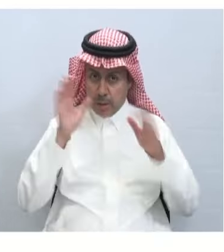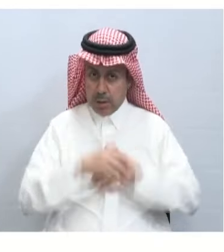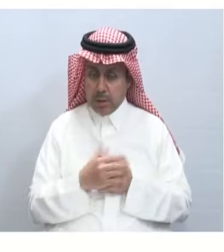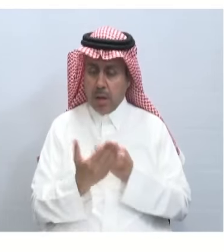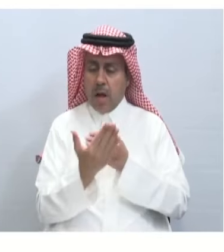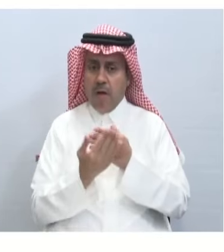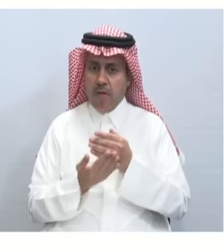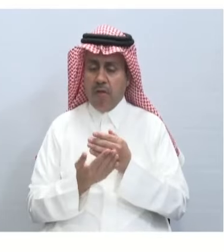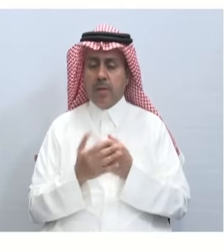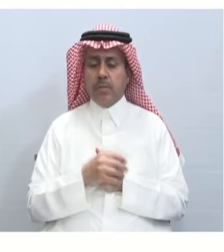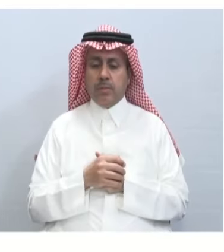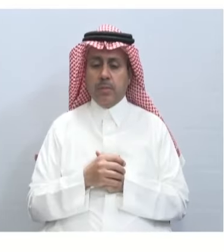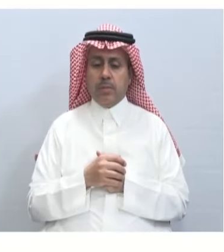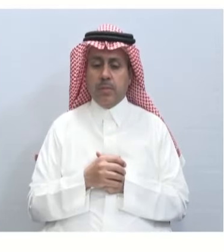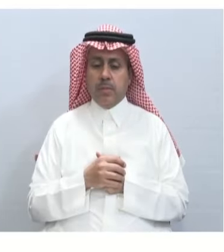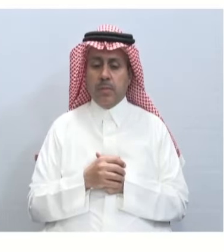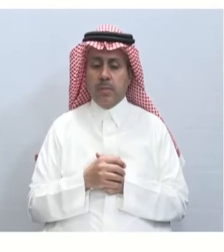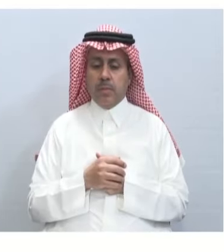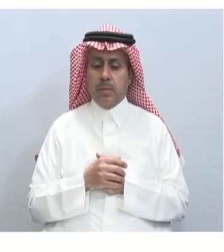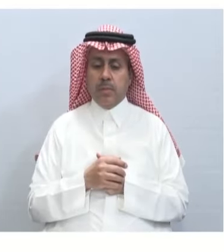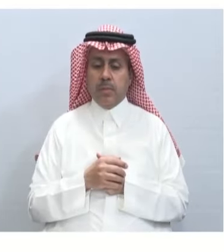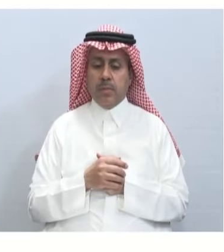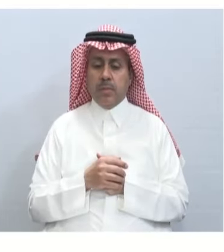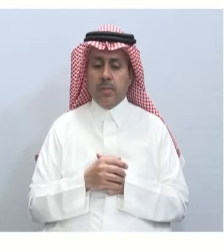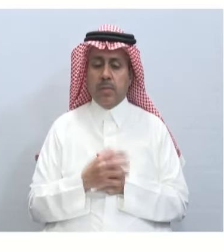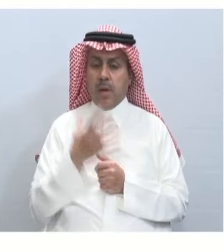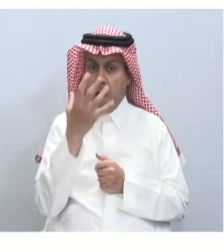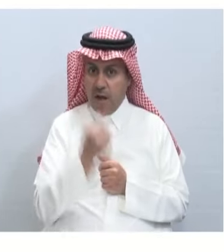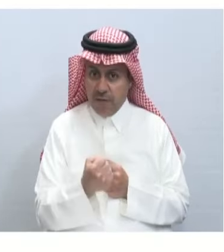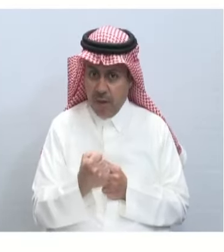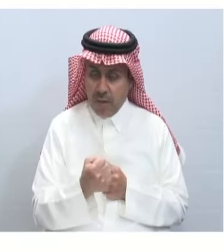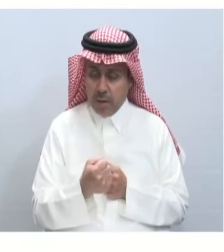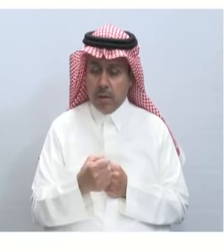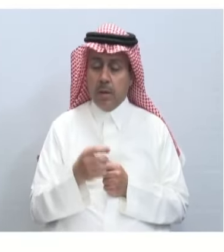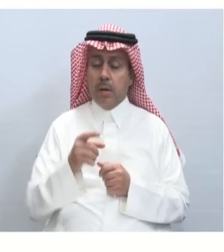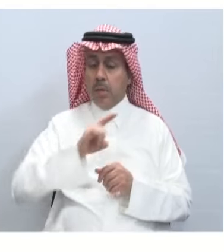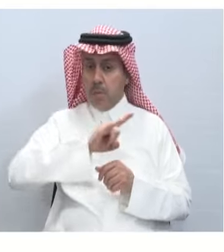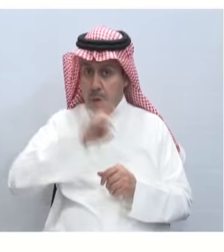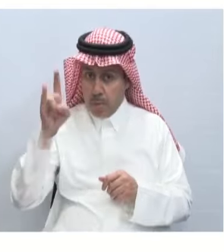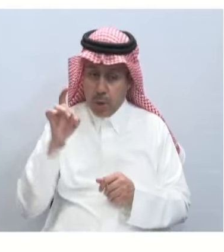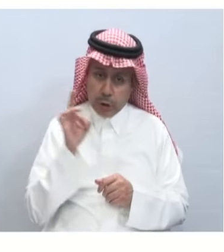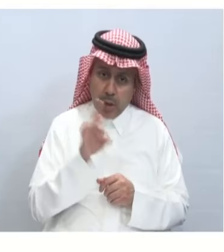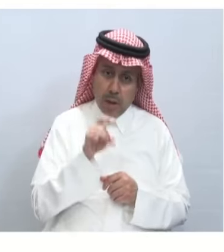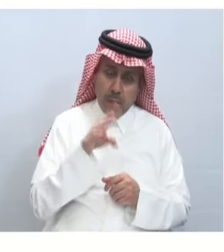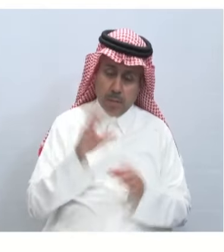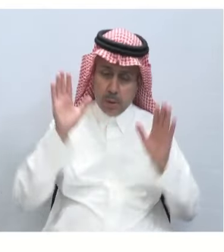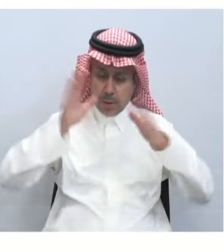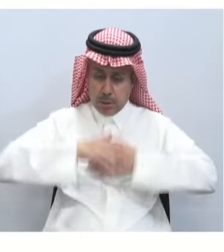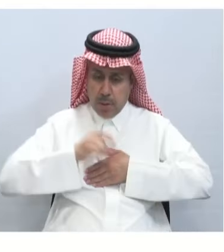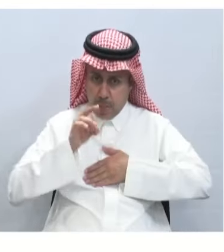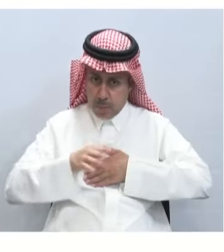او الطواف يجب عليها ان تتحفظ بما يمنع خروج الدم اثناء